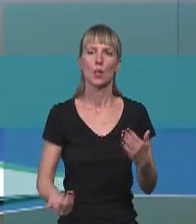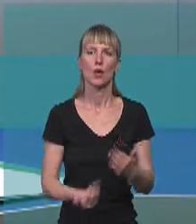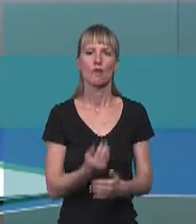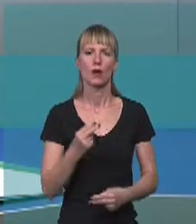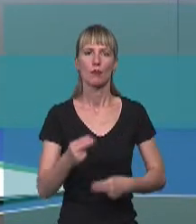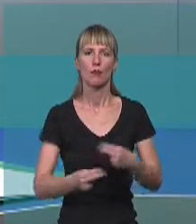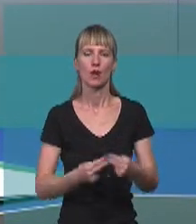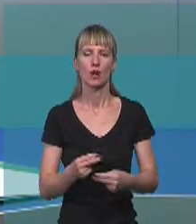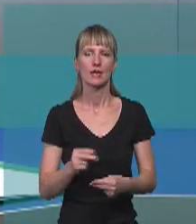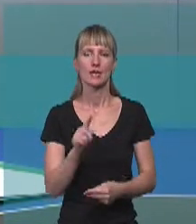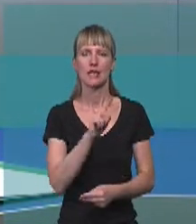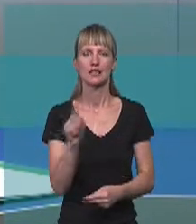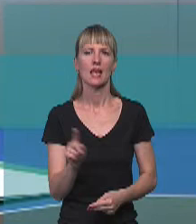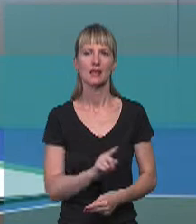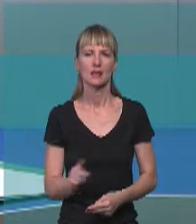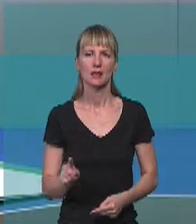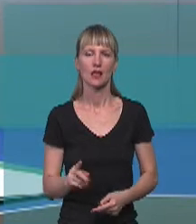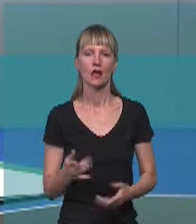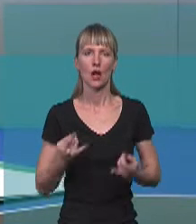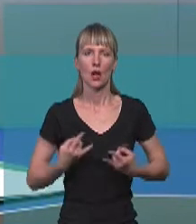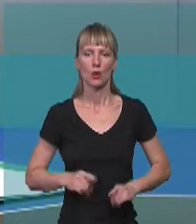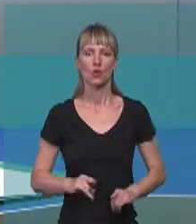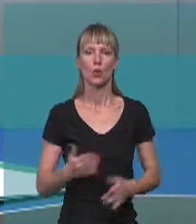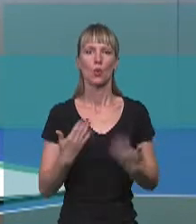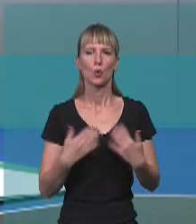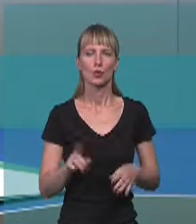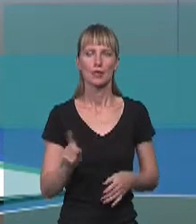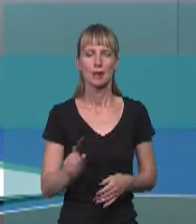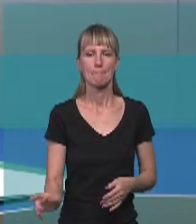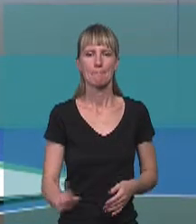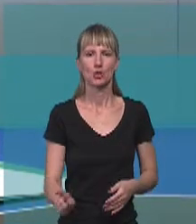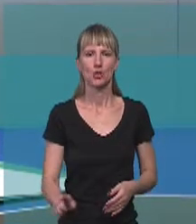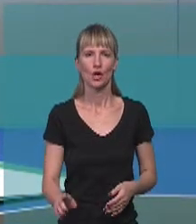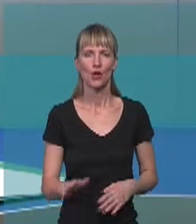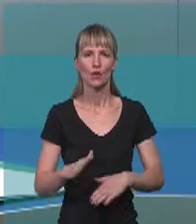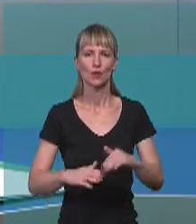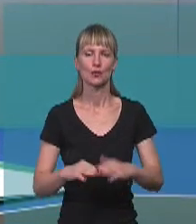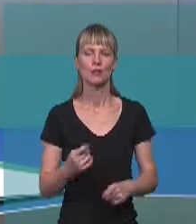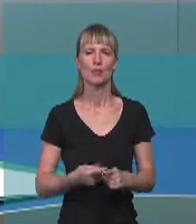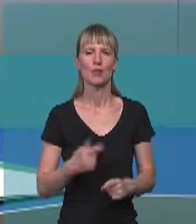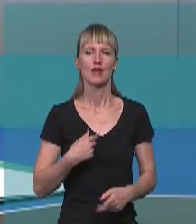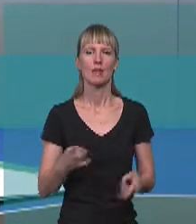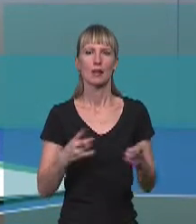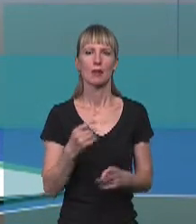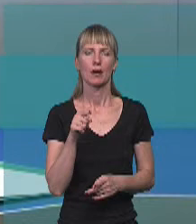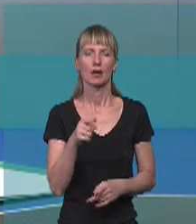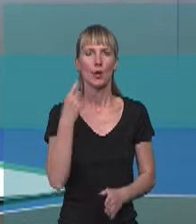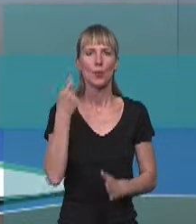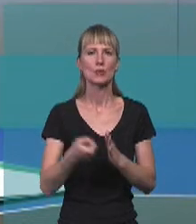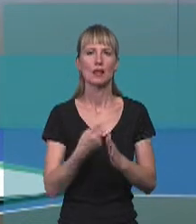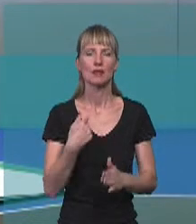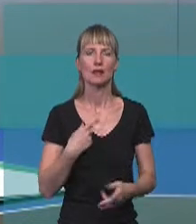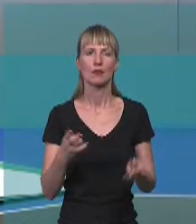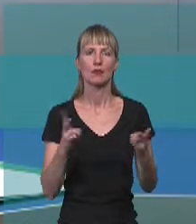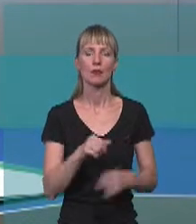це покоління Z, як кажуть, родилося уже з мишкою в руці, да? І тому нам треба їх пізнавати, і нам